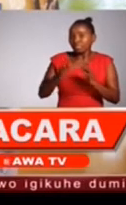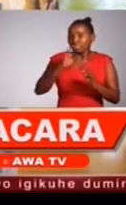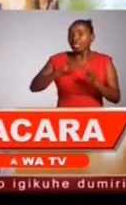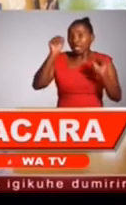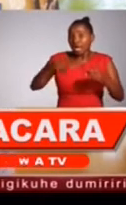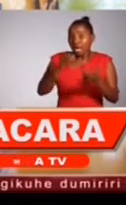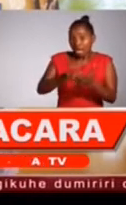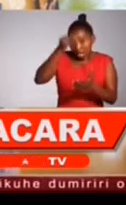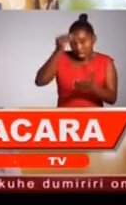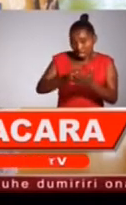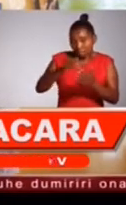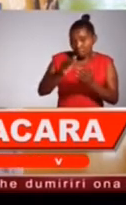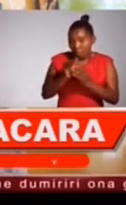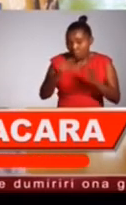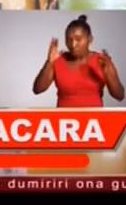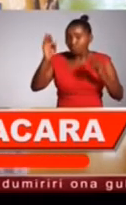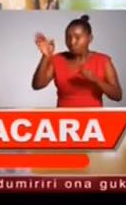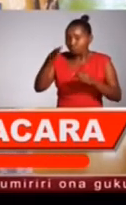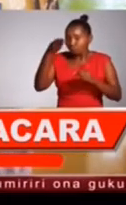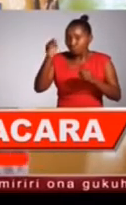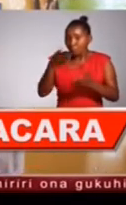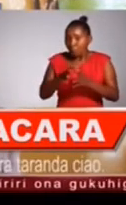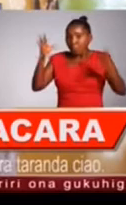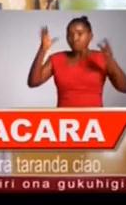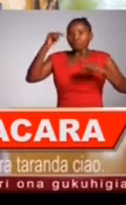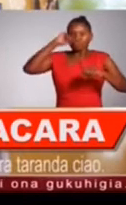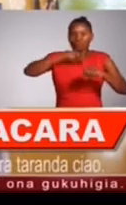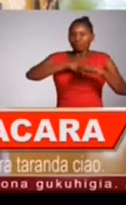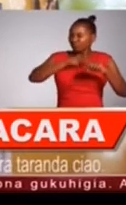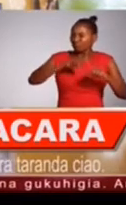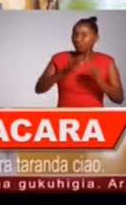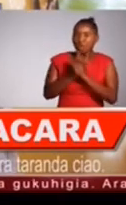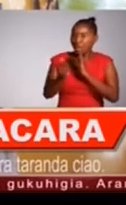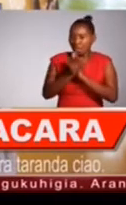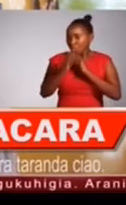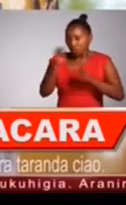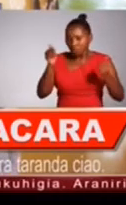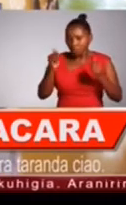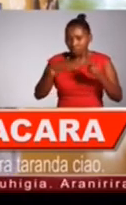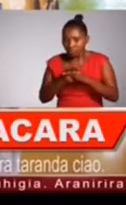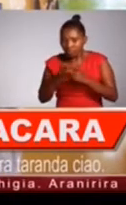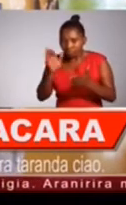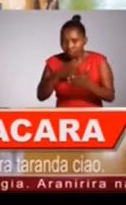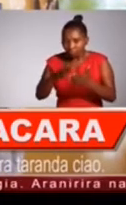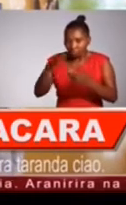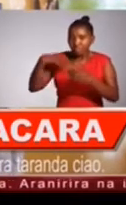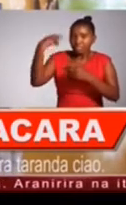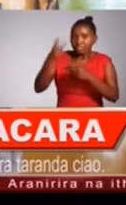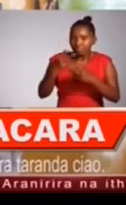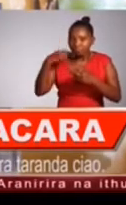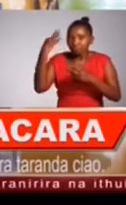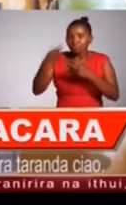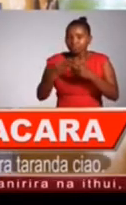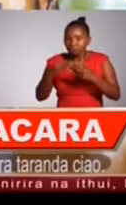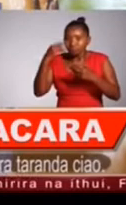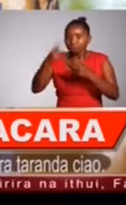neza learn Nikitu demohu na chora, demohu ina ingia andani yako Mkanza kuimbo, imbe wimbo ya kwanza ya pili ya